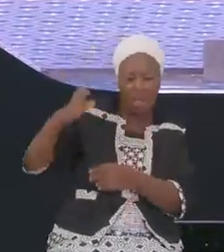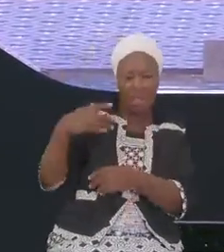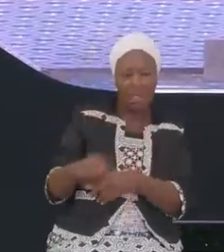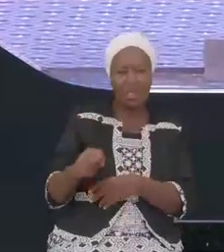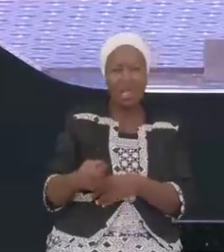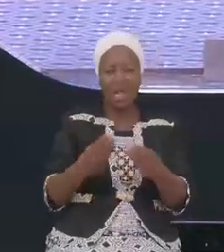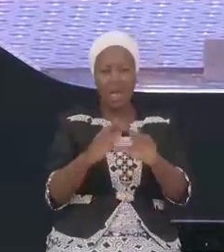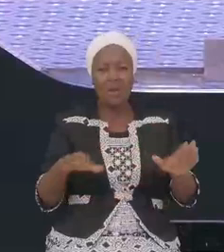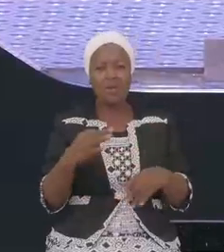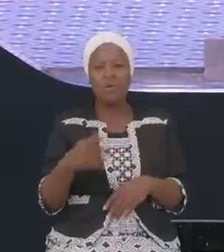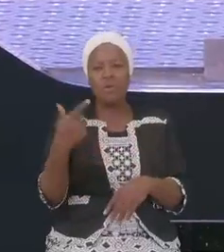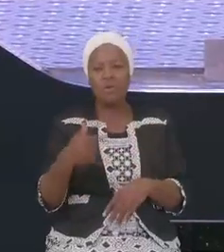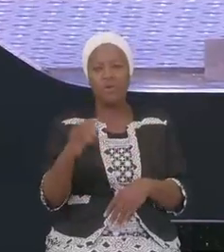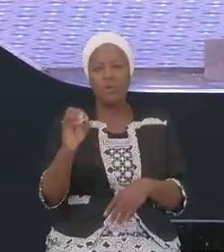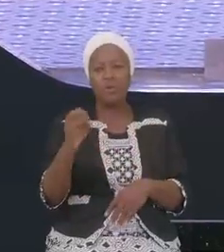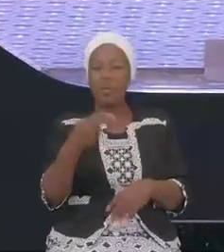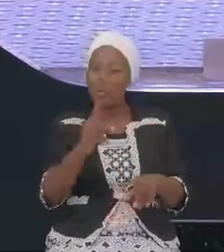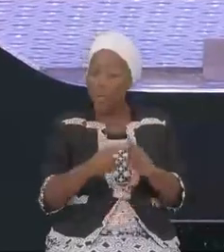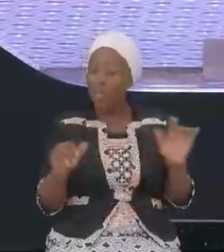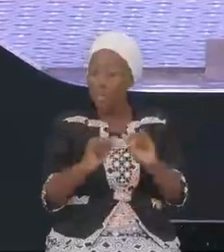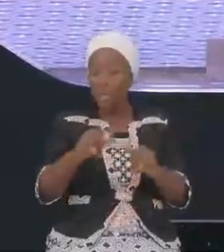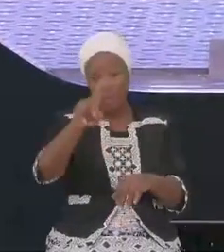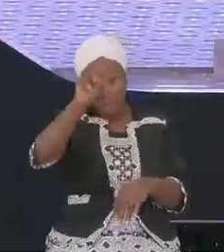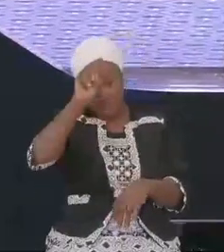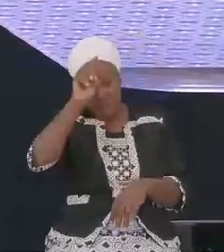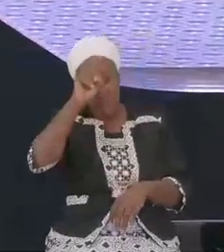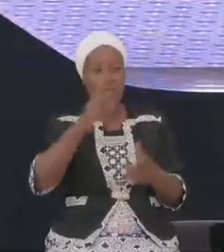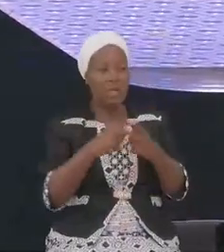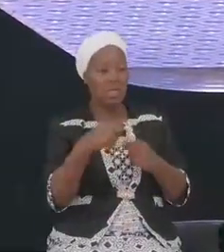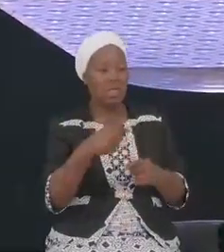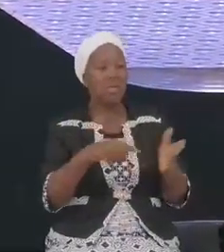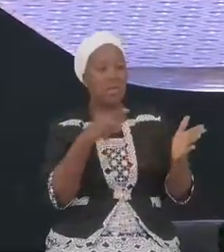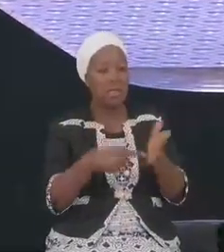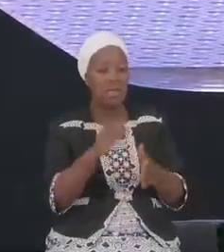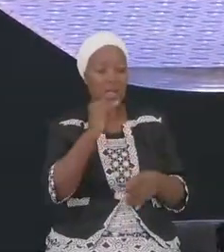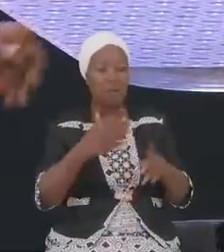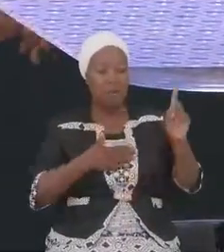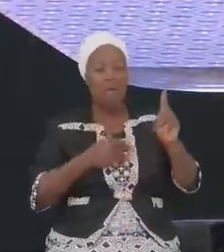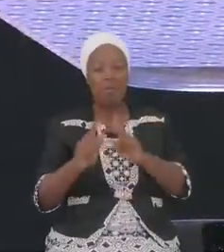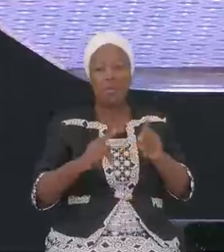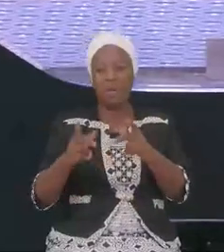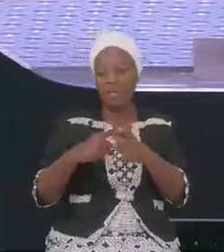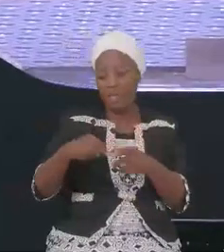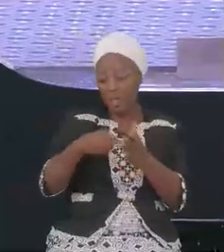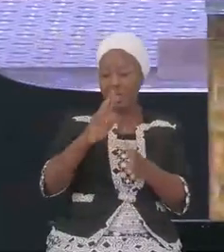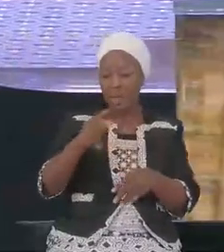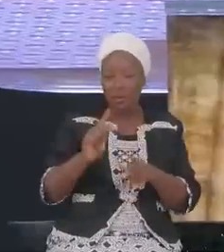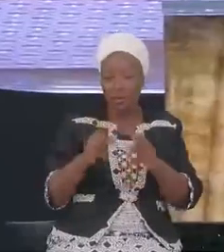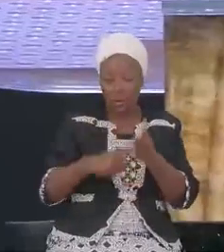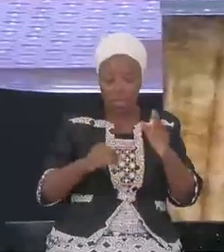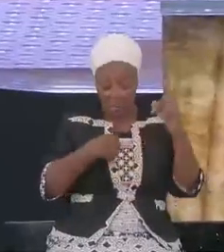Goshen, mais dans la même Égypte. Que voici mon peuple, voici ce que je ferai pour eux. Ces gens ne sont pas mon